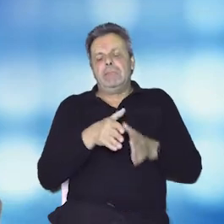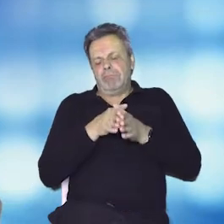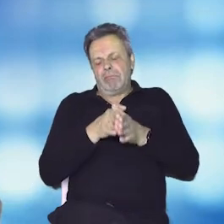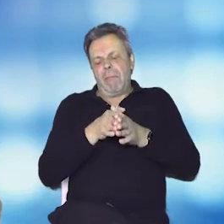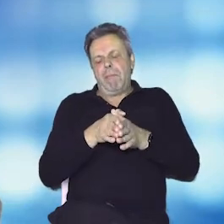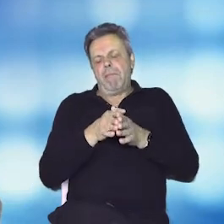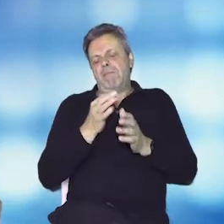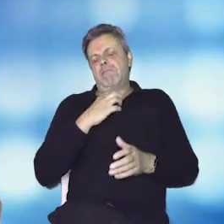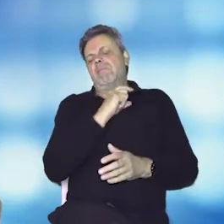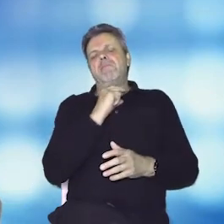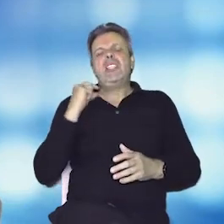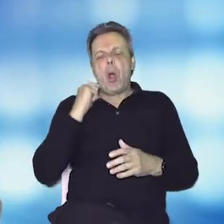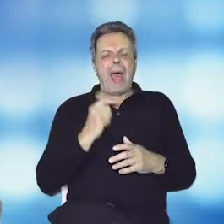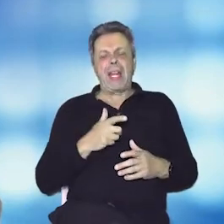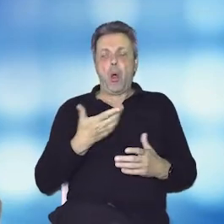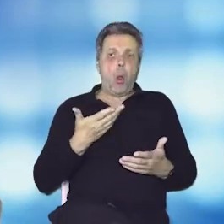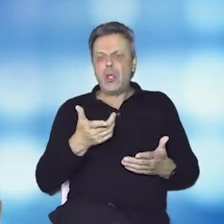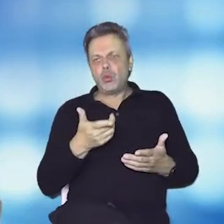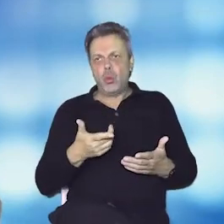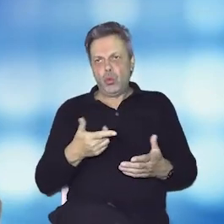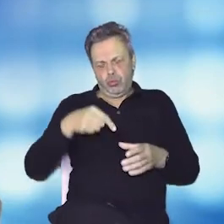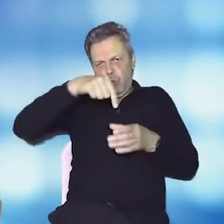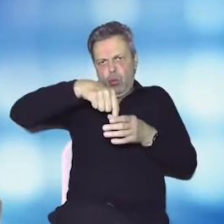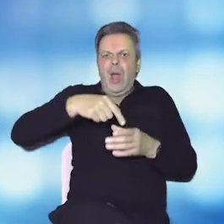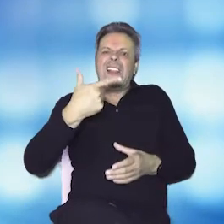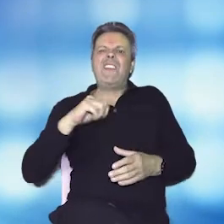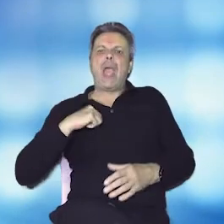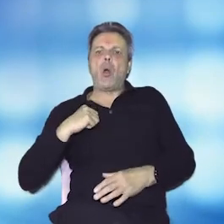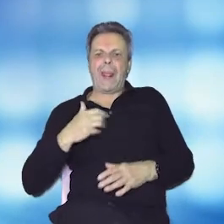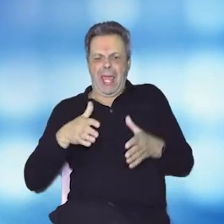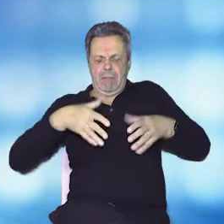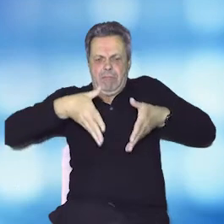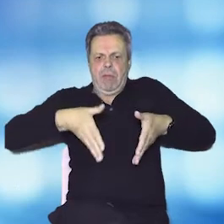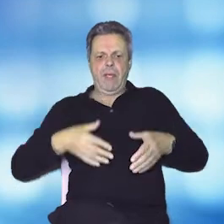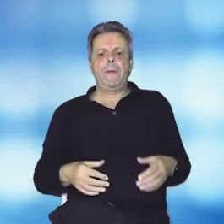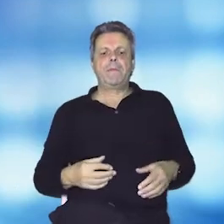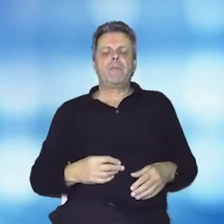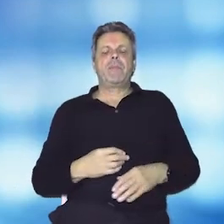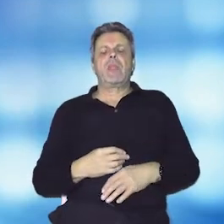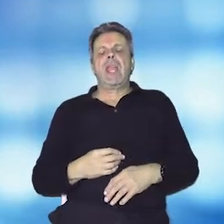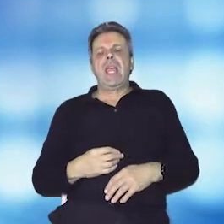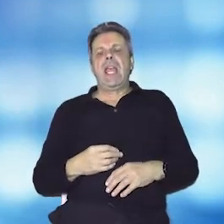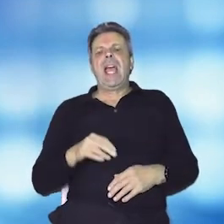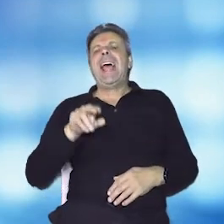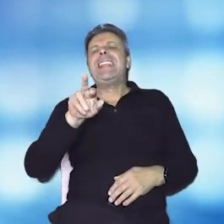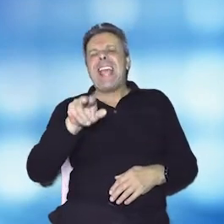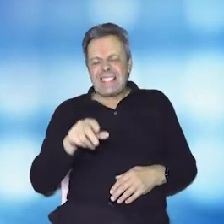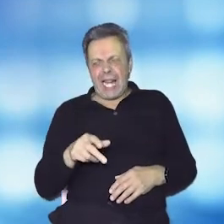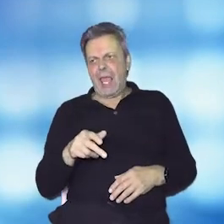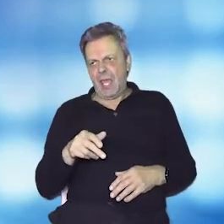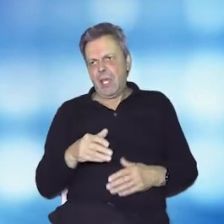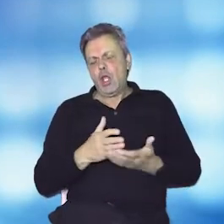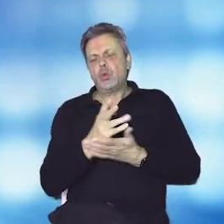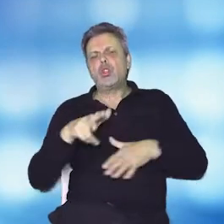su mladi oko 2 godine u tome, je li tako? Da, sestre misionarke obično služe negdje